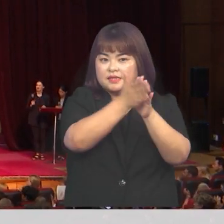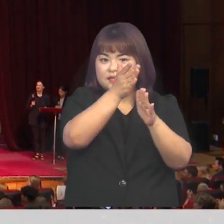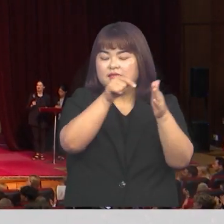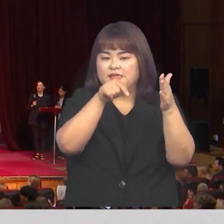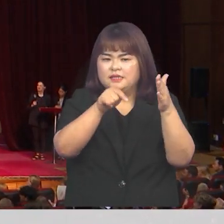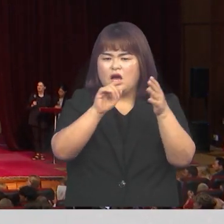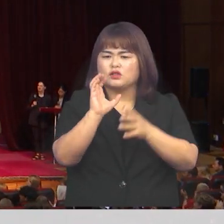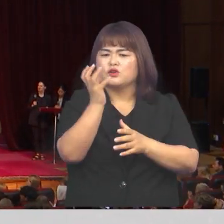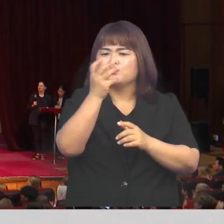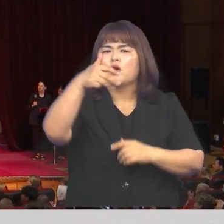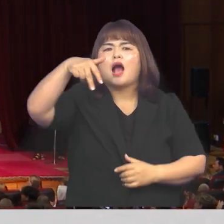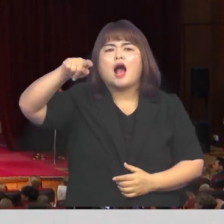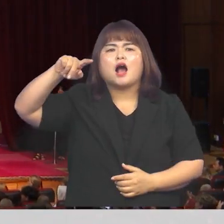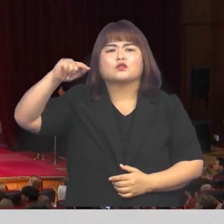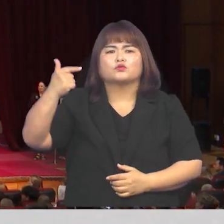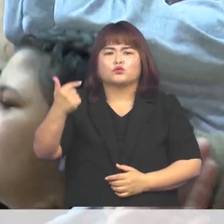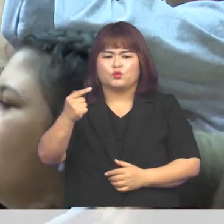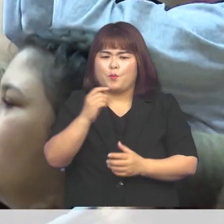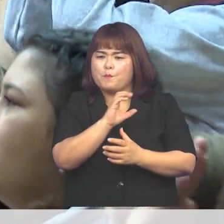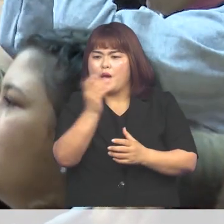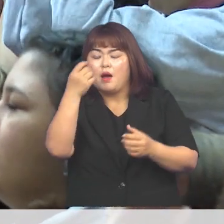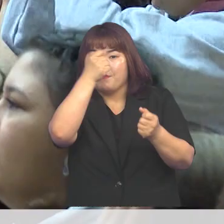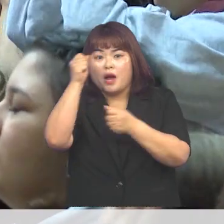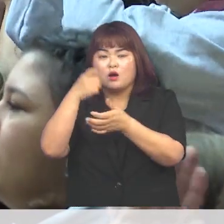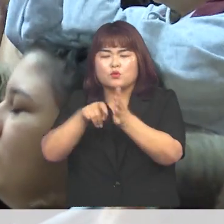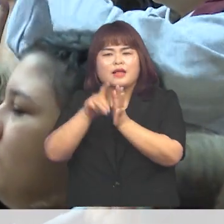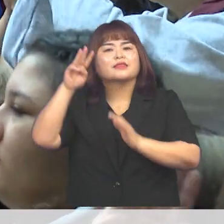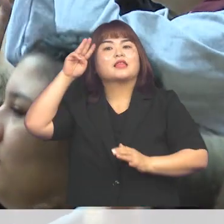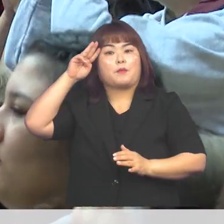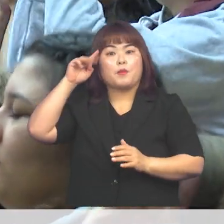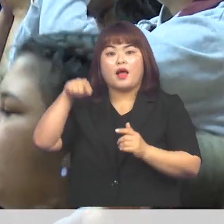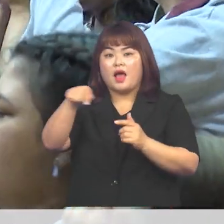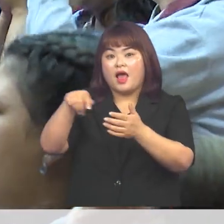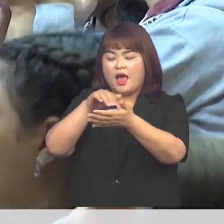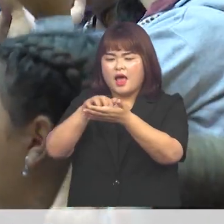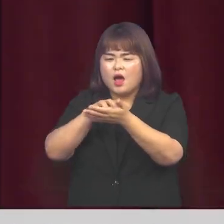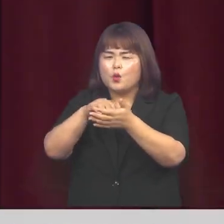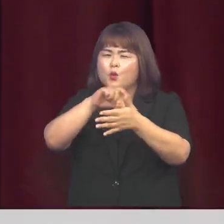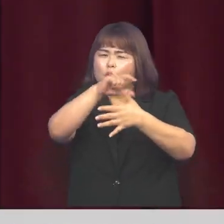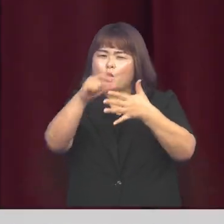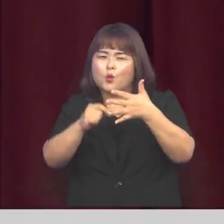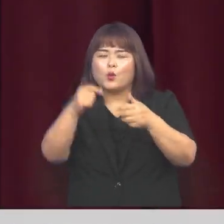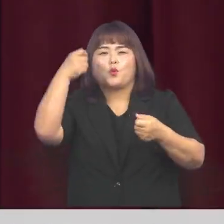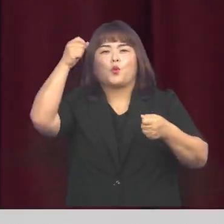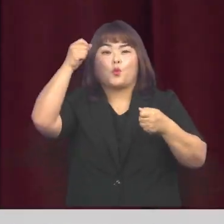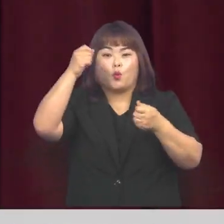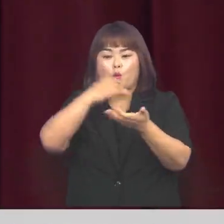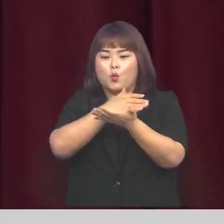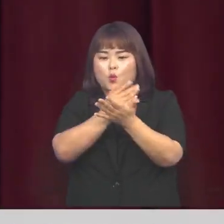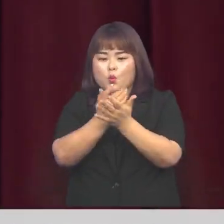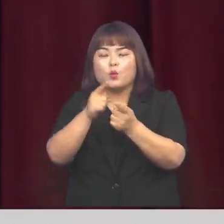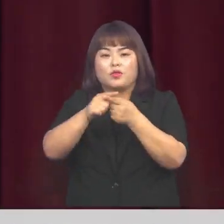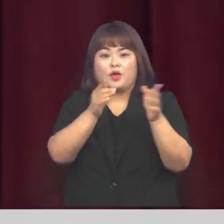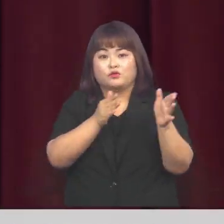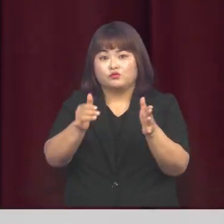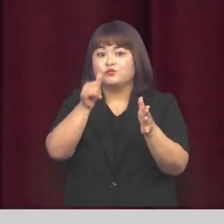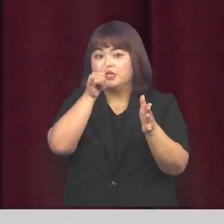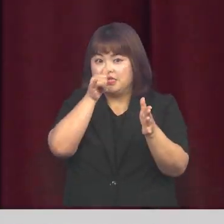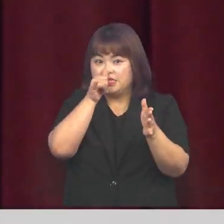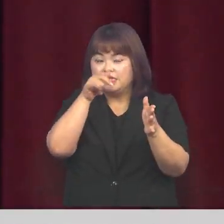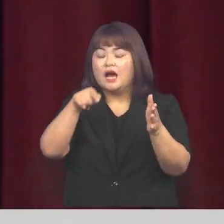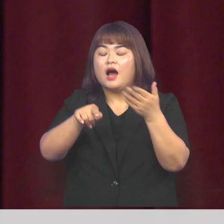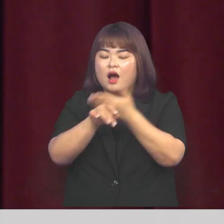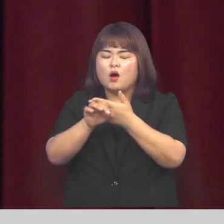용인특례시는 태풍 카눈을 피해 관내에 머무르는 잼버리 대원들을 위해 다양한 공연 프로그램을 준비했습니다.